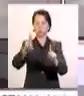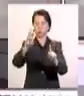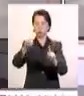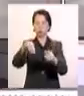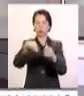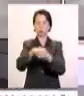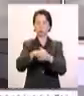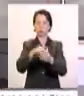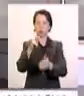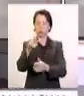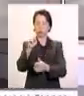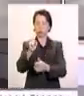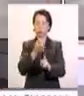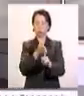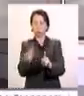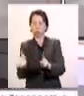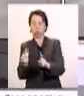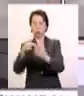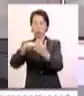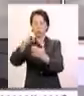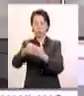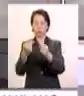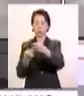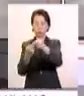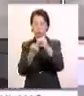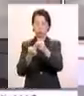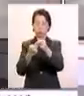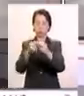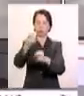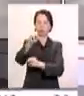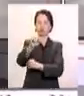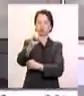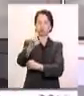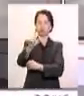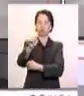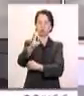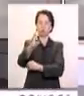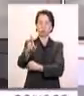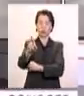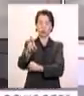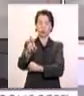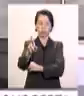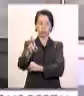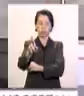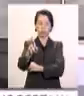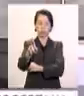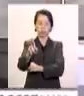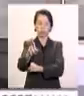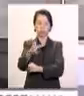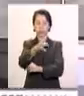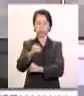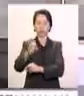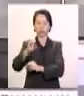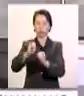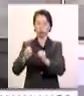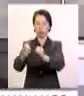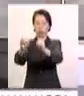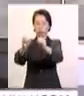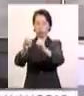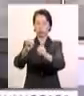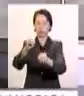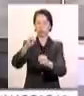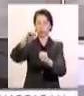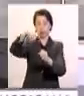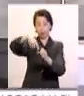RM1.5 juta dalam kes penyelewengan projek bersepadu sistem solar fotovoltaik PV hybrid serta operasi genset atau